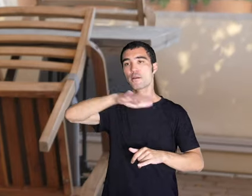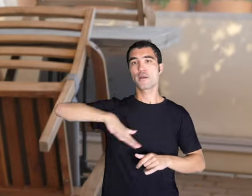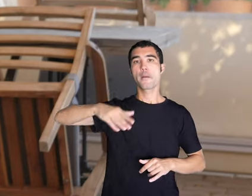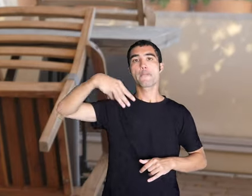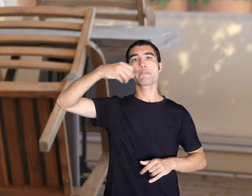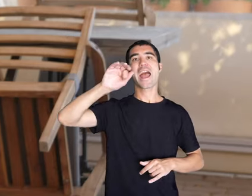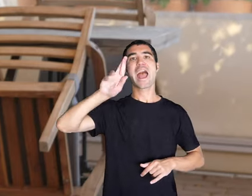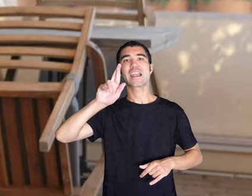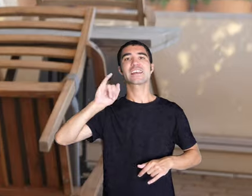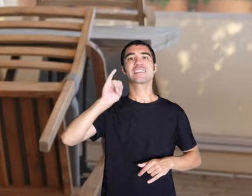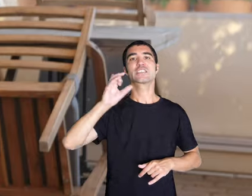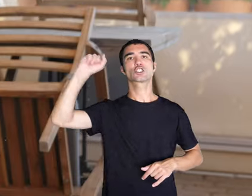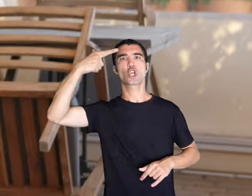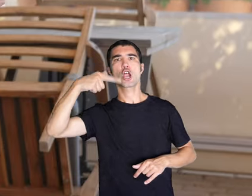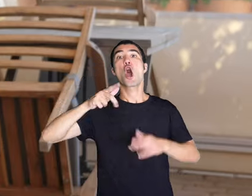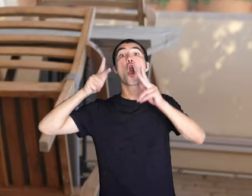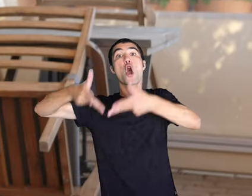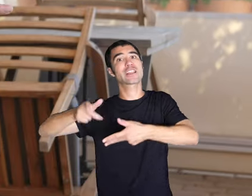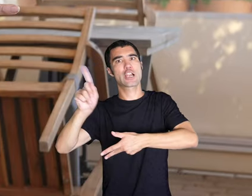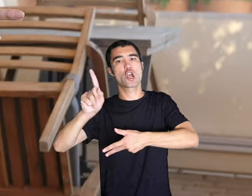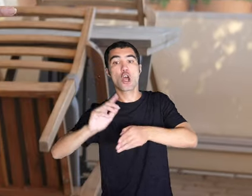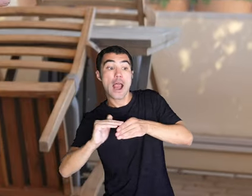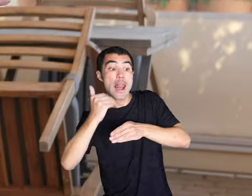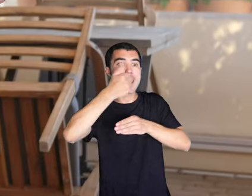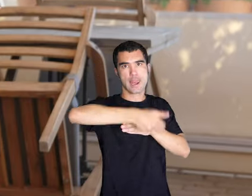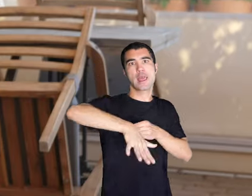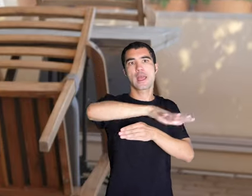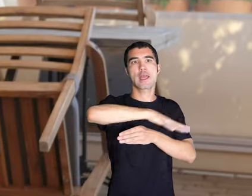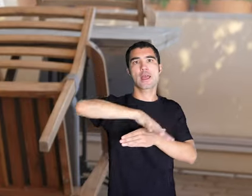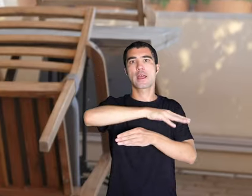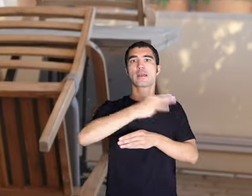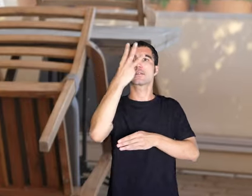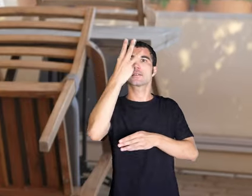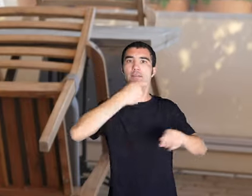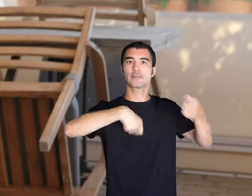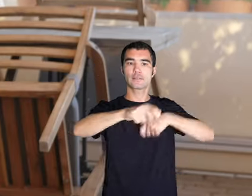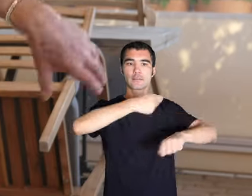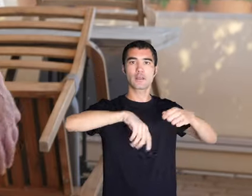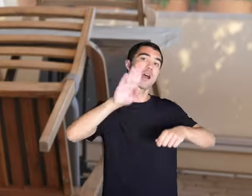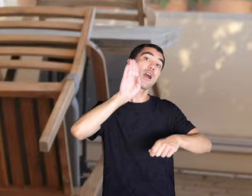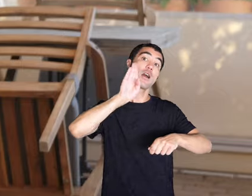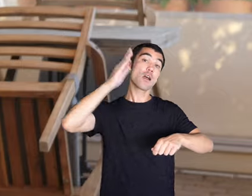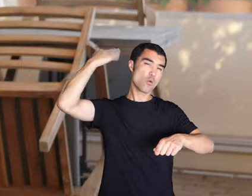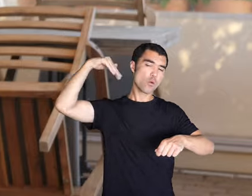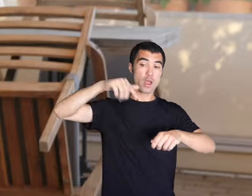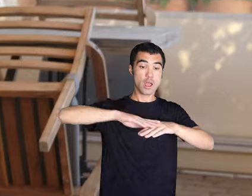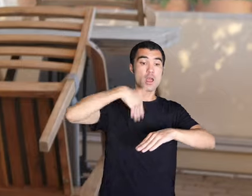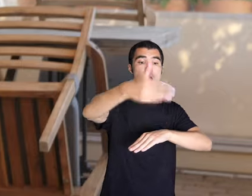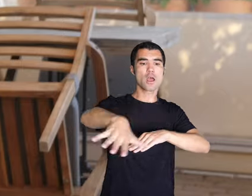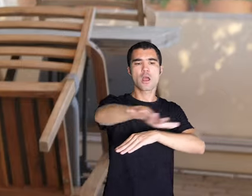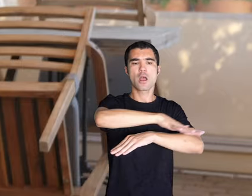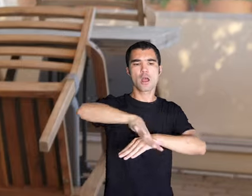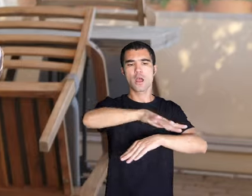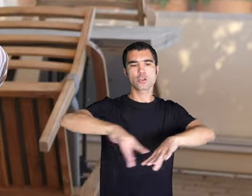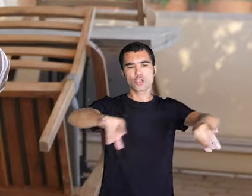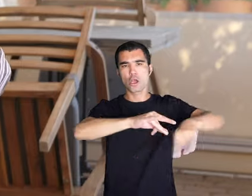en el hotel, a l'hotel. A veïnar que hi ha tres tendes, hi havia un solar molt gran, amb un pi molt